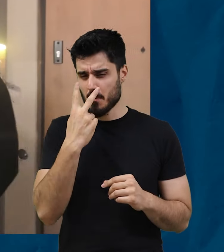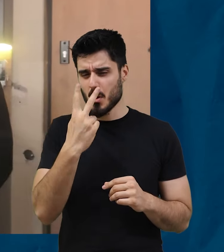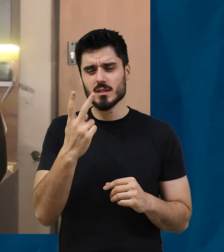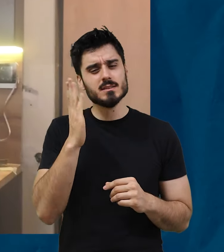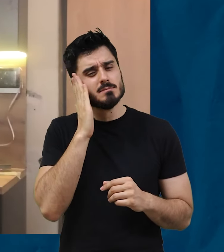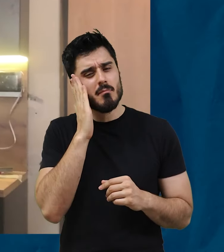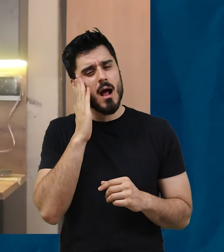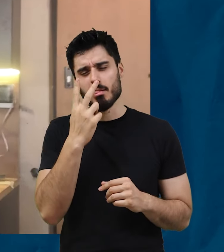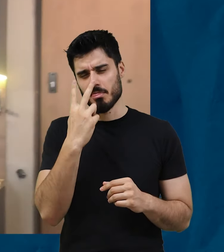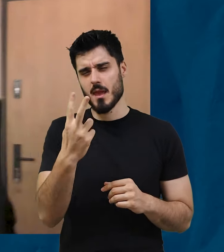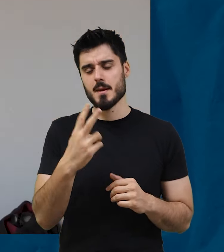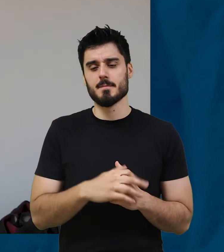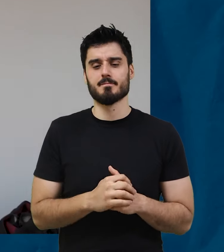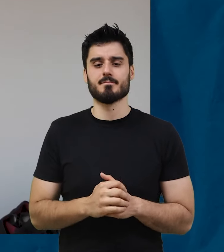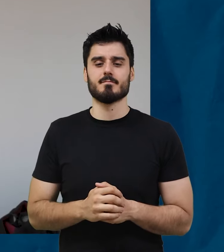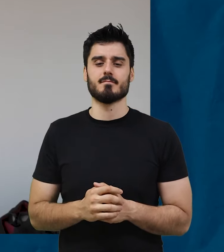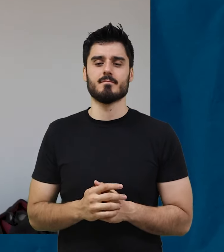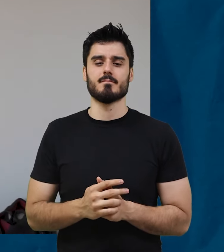погледна спалнята да видя как е.